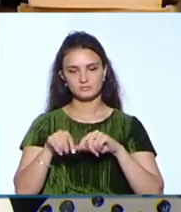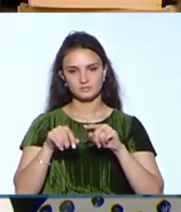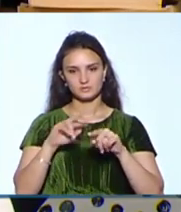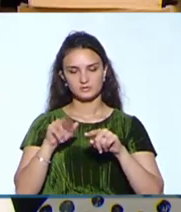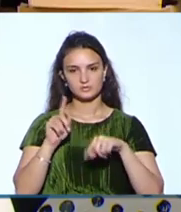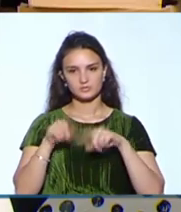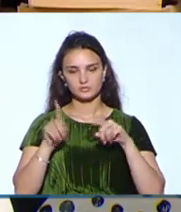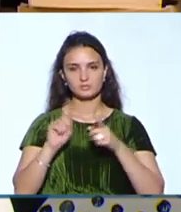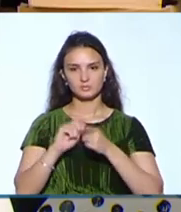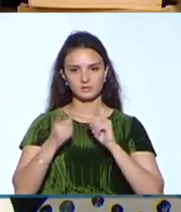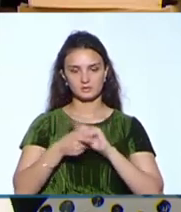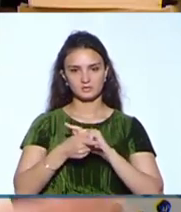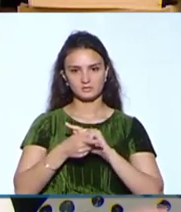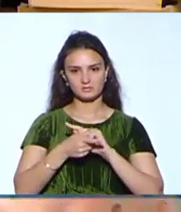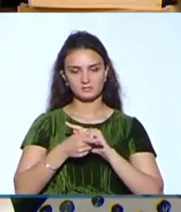ადამიანს და ზოგჯერ პირიქით